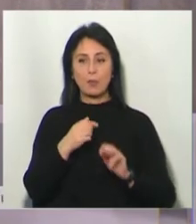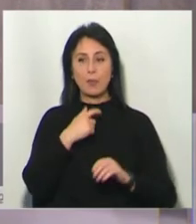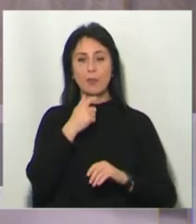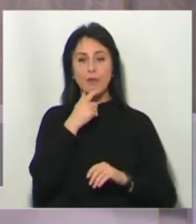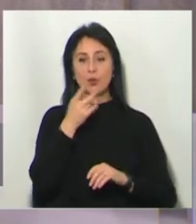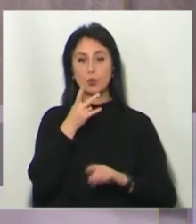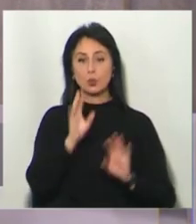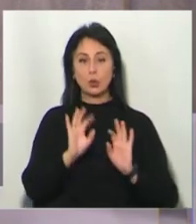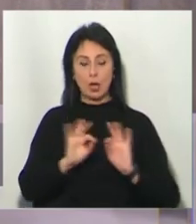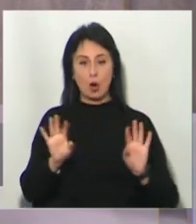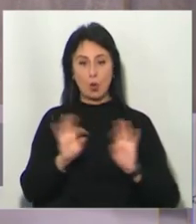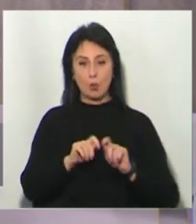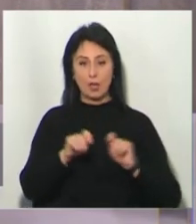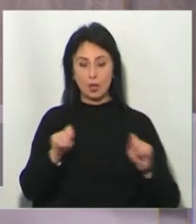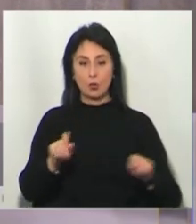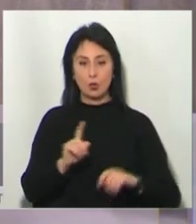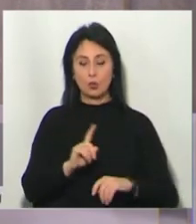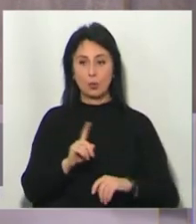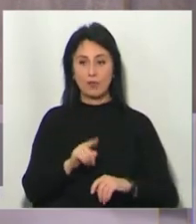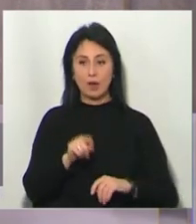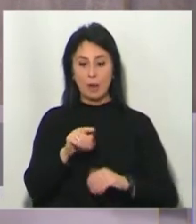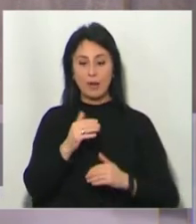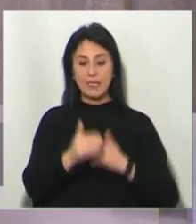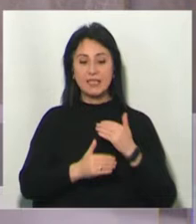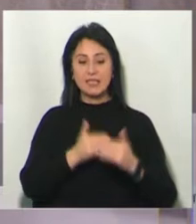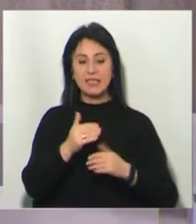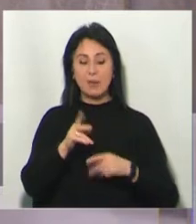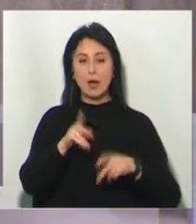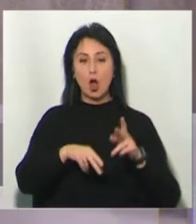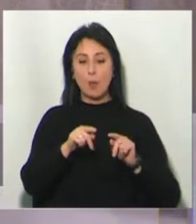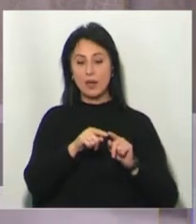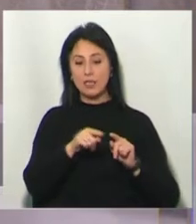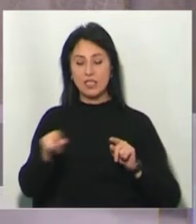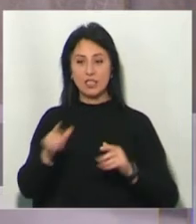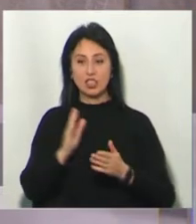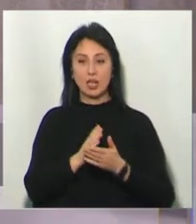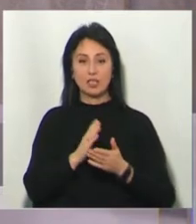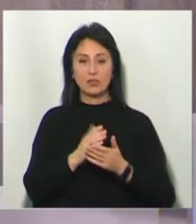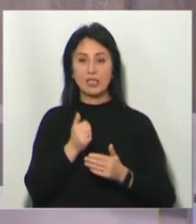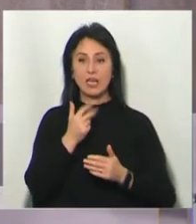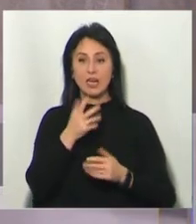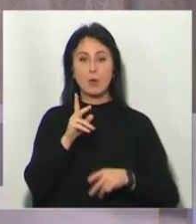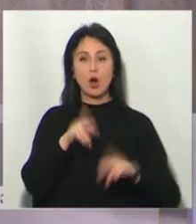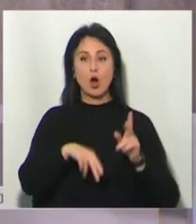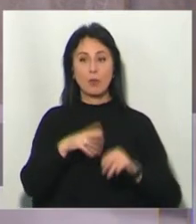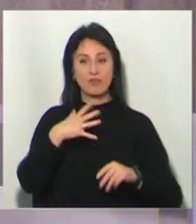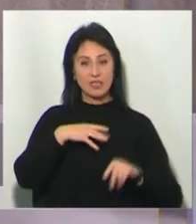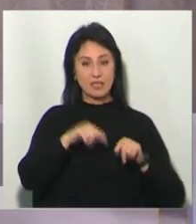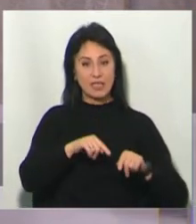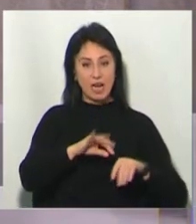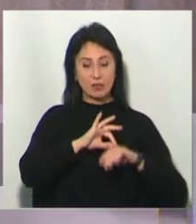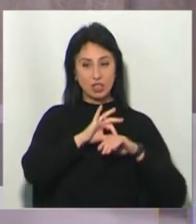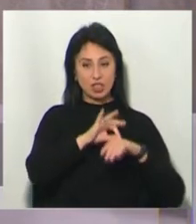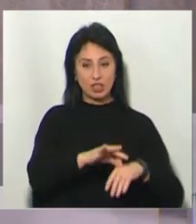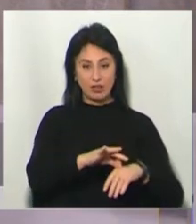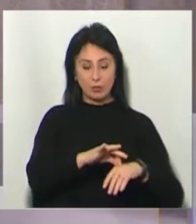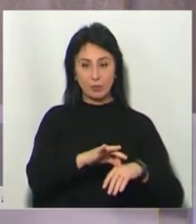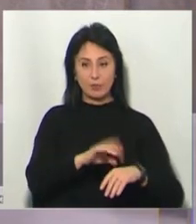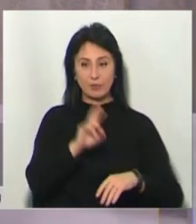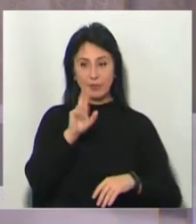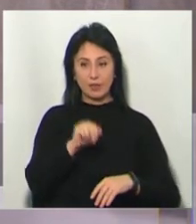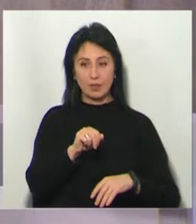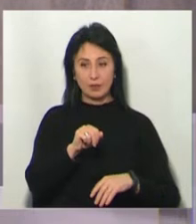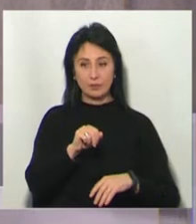ma ore bosun da gaum hilorom. Amut armate bu operație ta șori saris, rândei mei operație sa cartul și ceata rebuli,